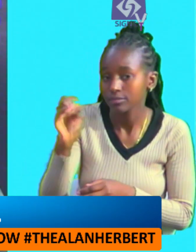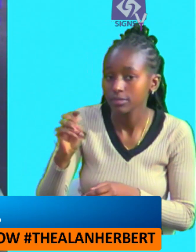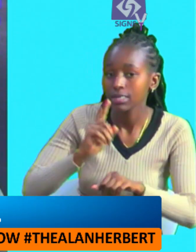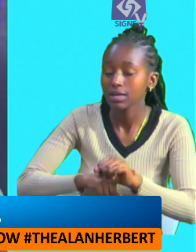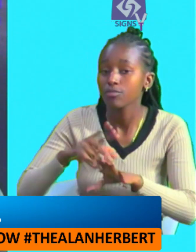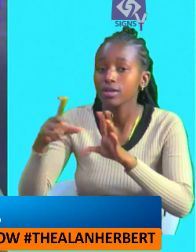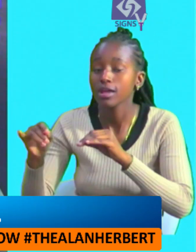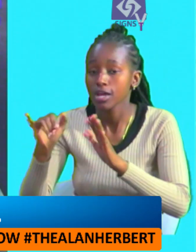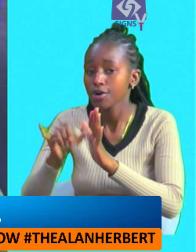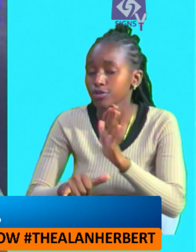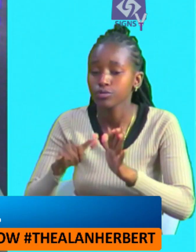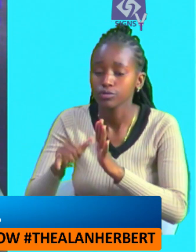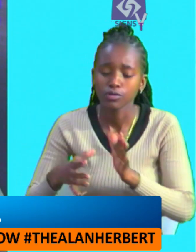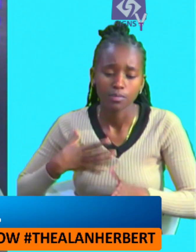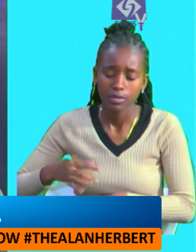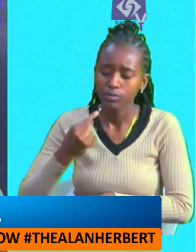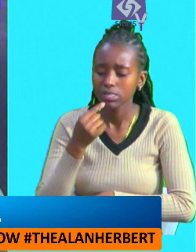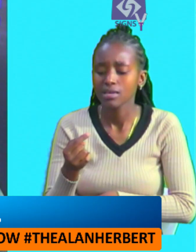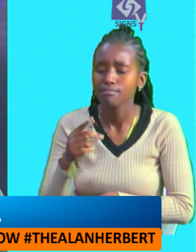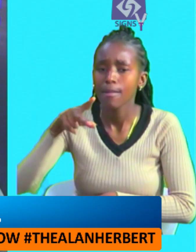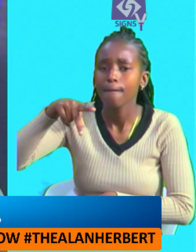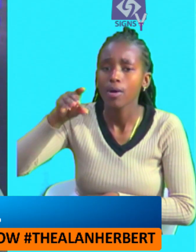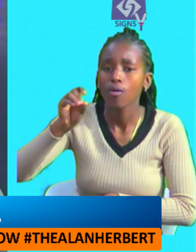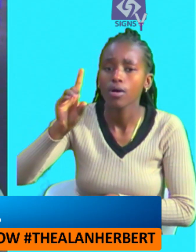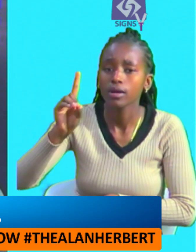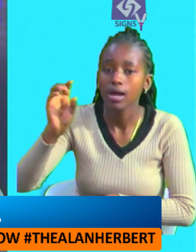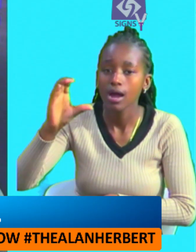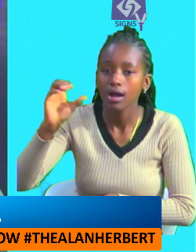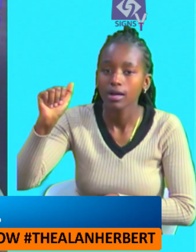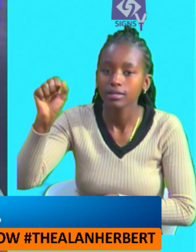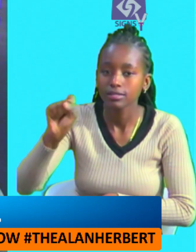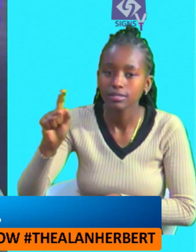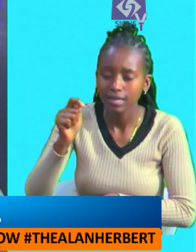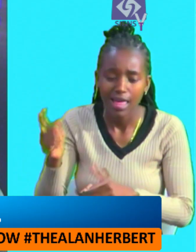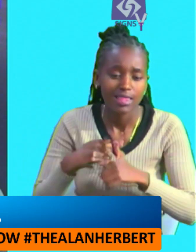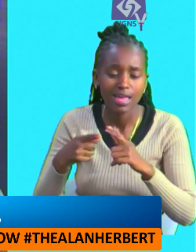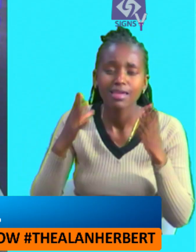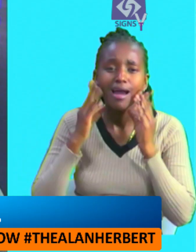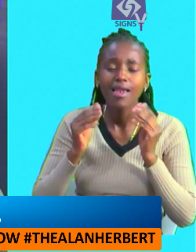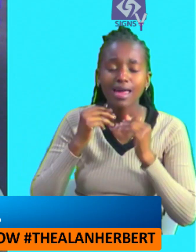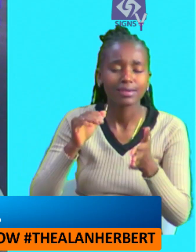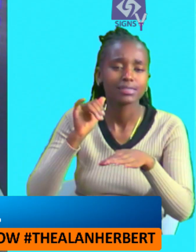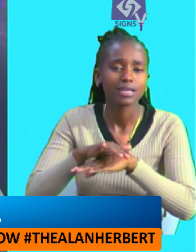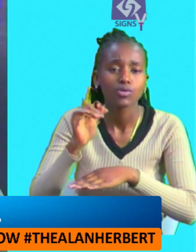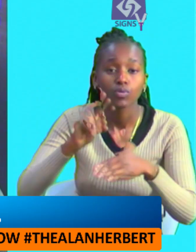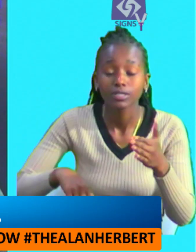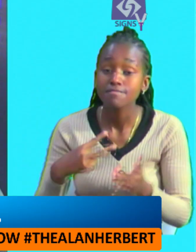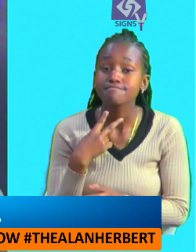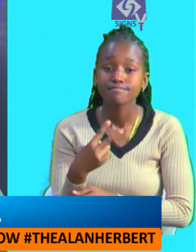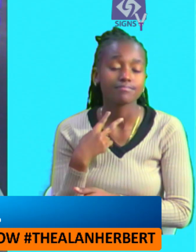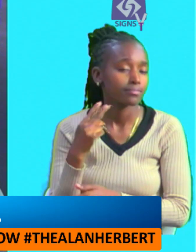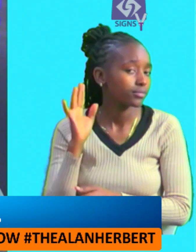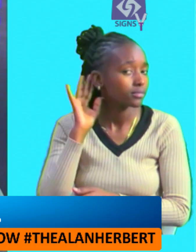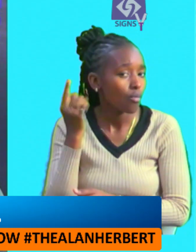watu wanapost nini podcast. Alafu ALANHERBERT anatupost hiyo nini audio. And then the audio